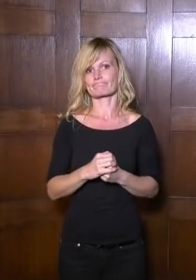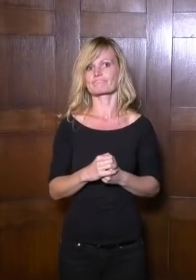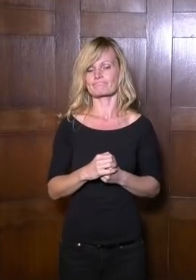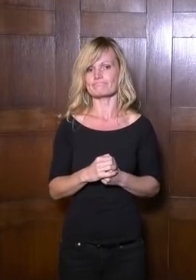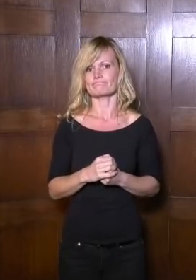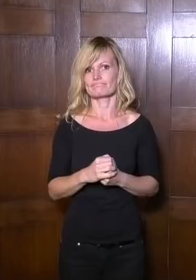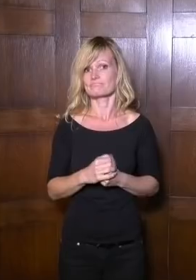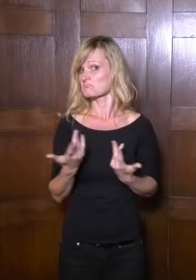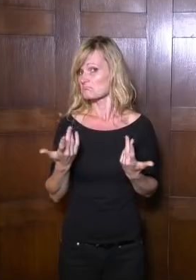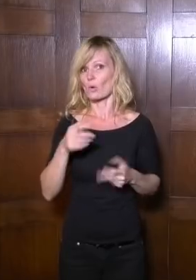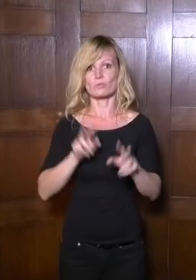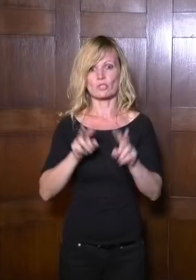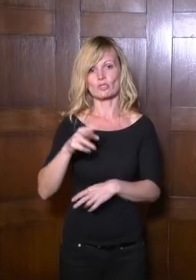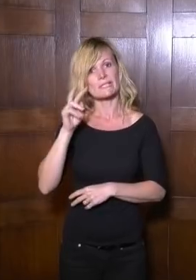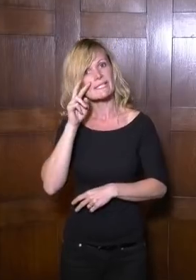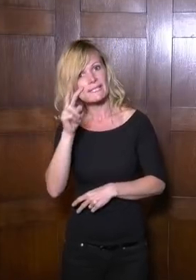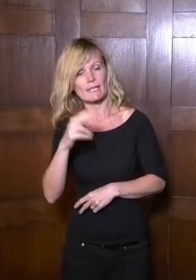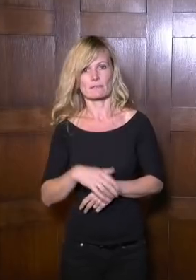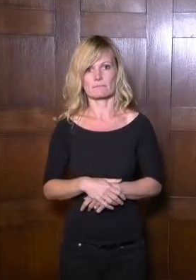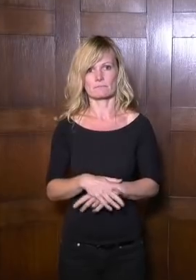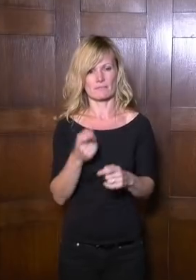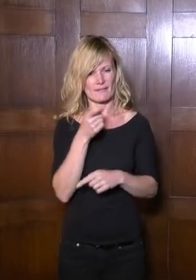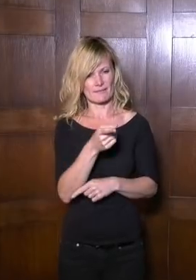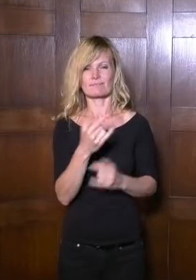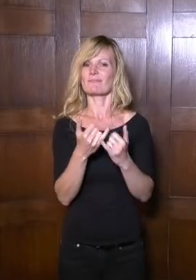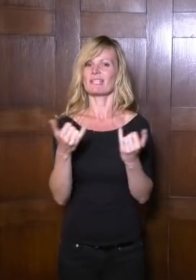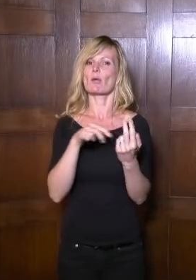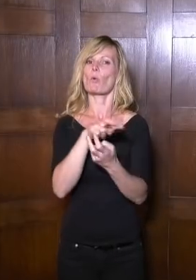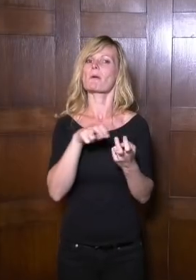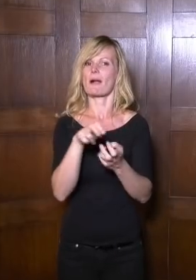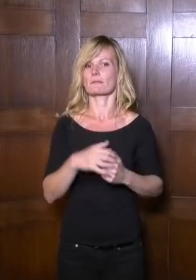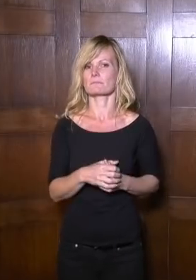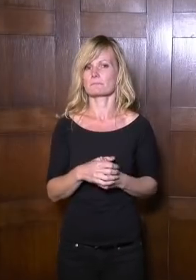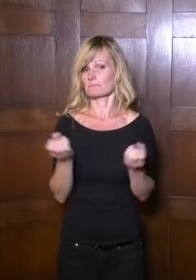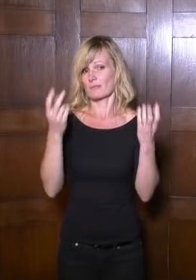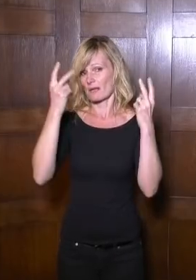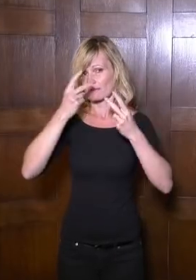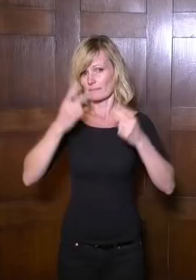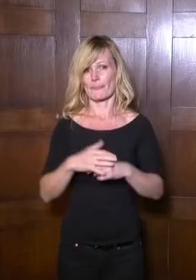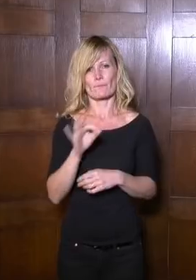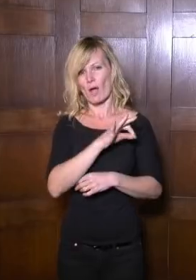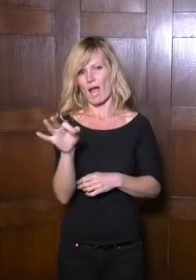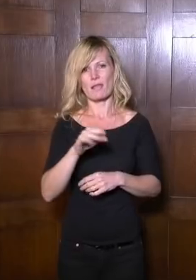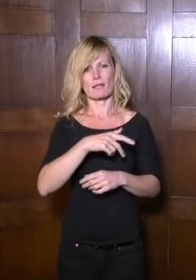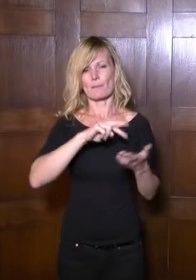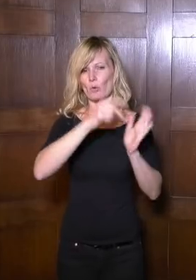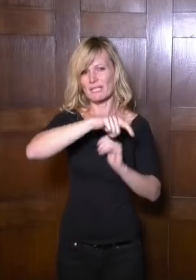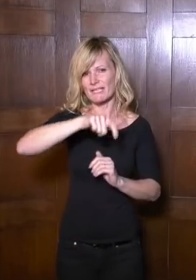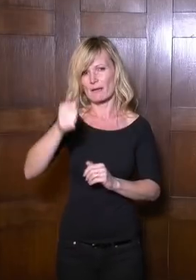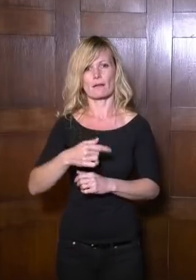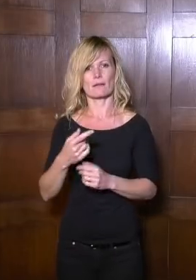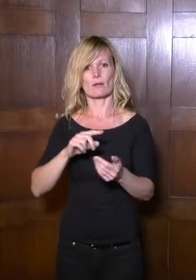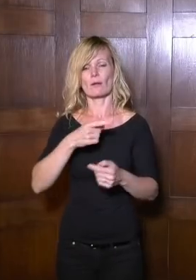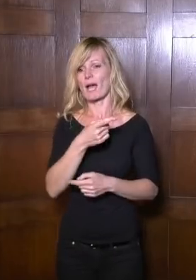Und es gibt sehr unterschiedliche Sichtweisen auf den Umgang damit. Das ist verständlich, weil das für alle Regierenden und für alle Bürgerinnen und